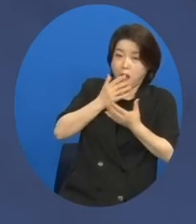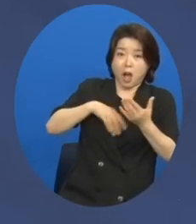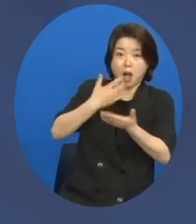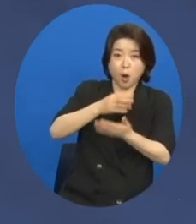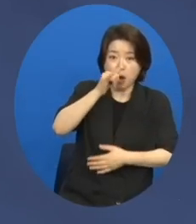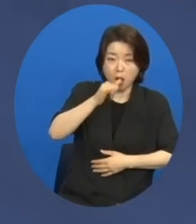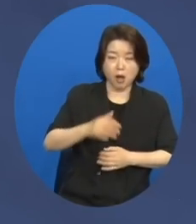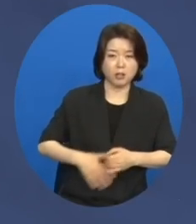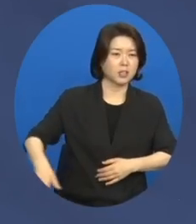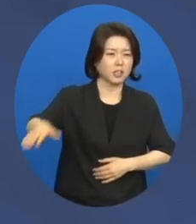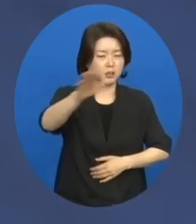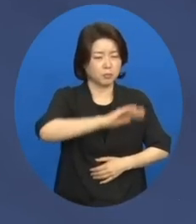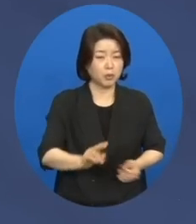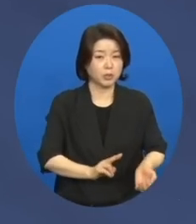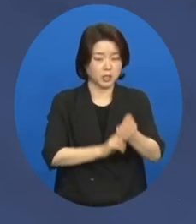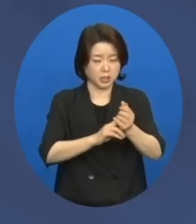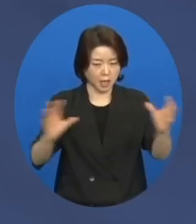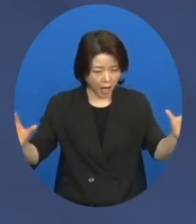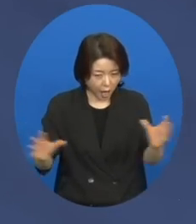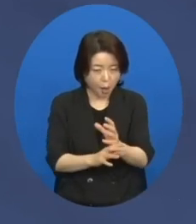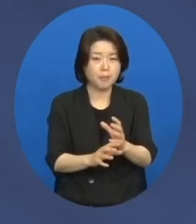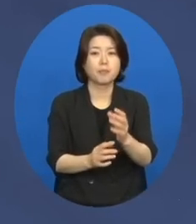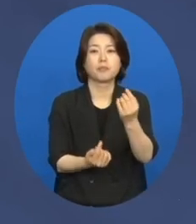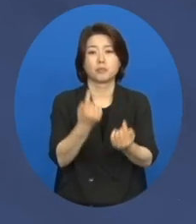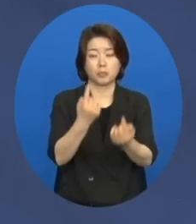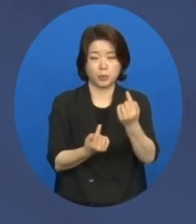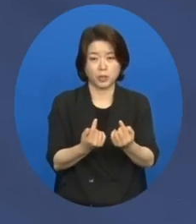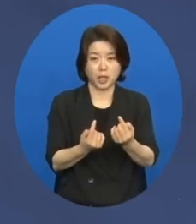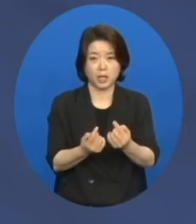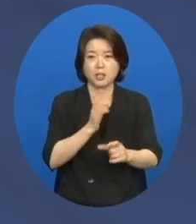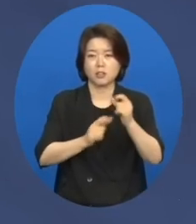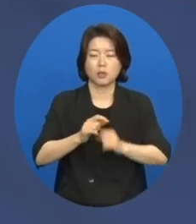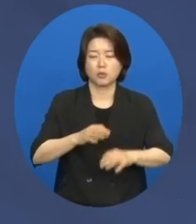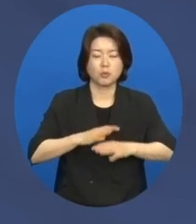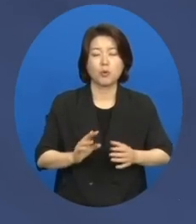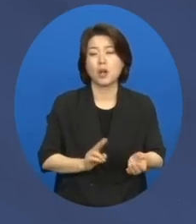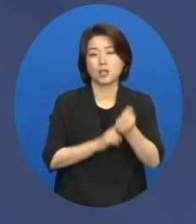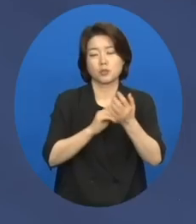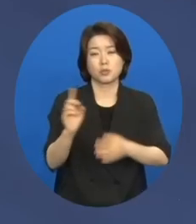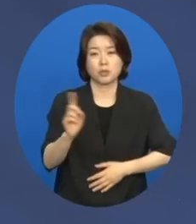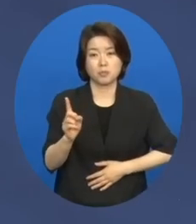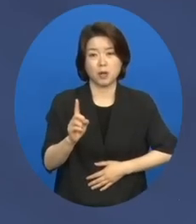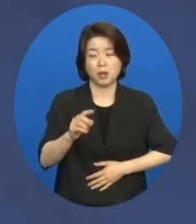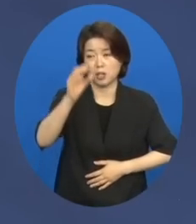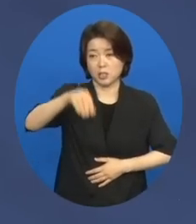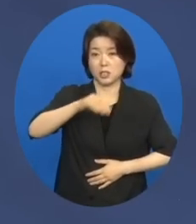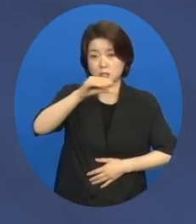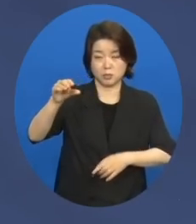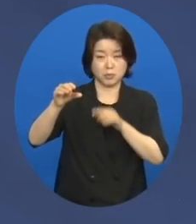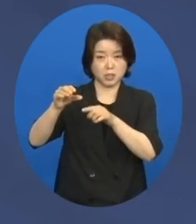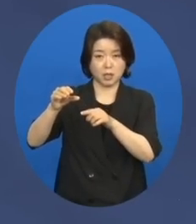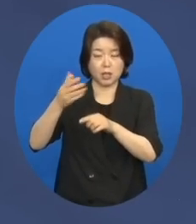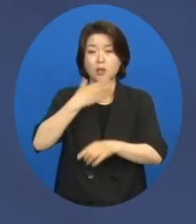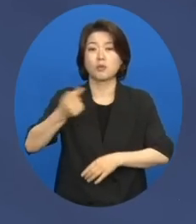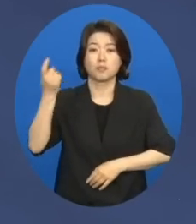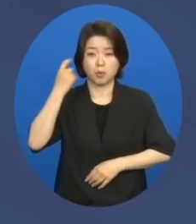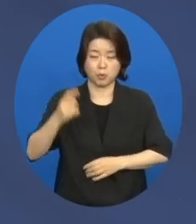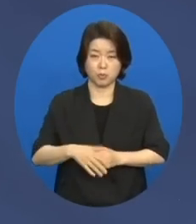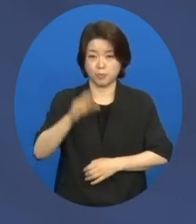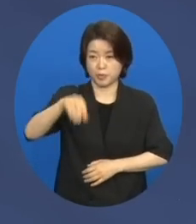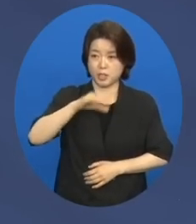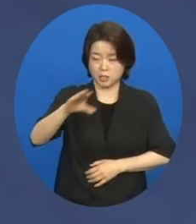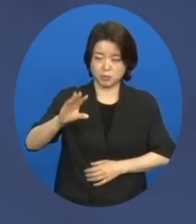여러분, 그 모든 기적을 합친 것보다 더 놀라운 기적이 바로 뭐냐면 십자가의 이 복음,